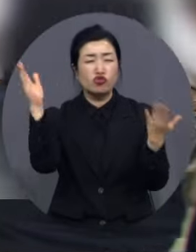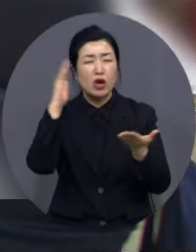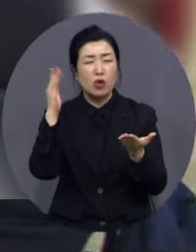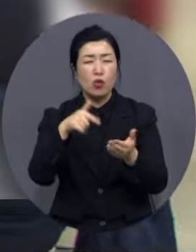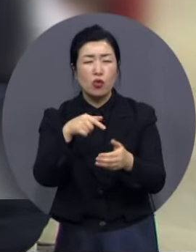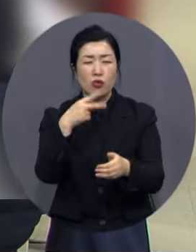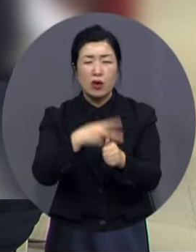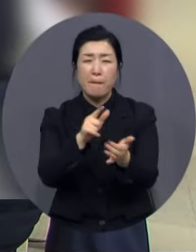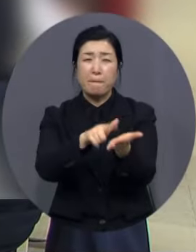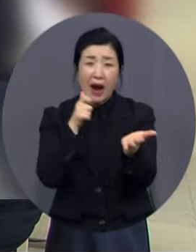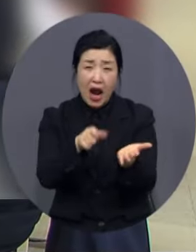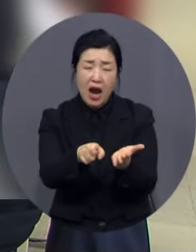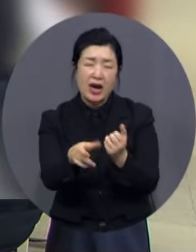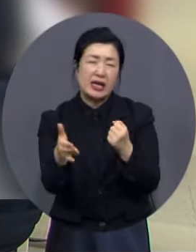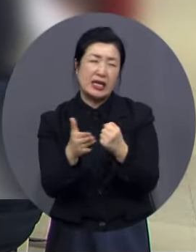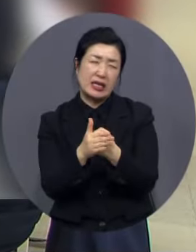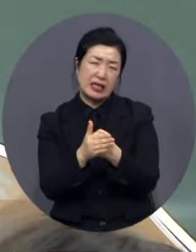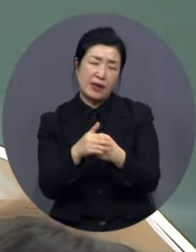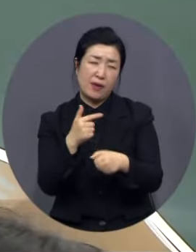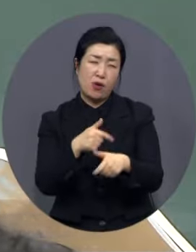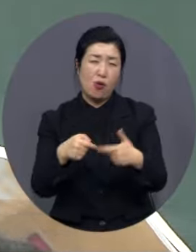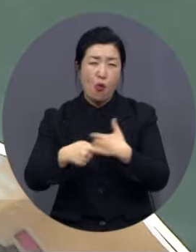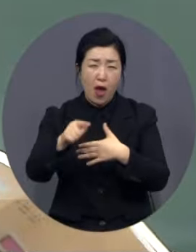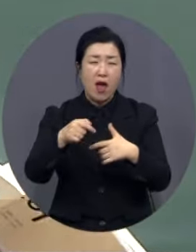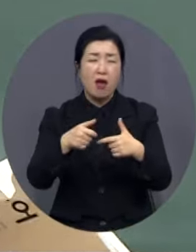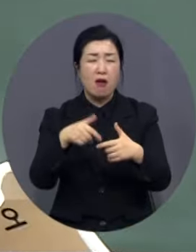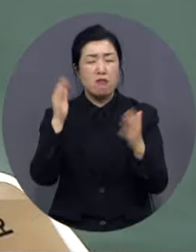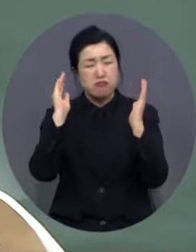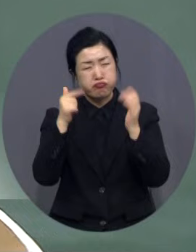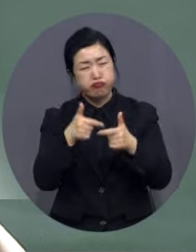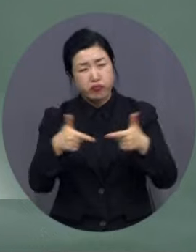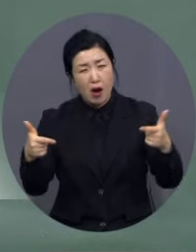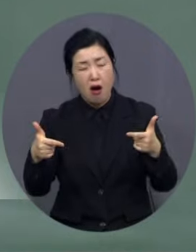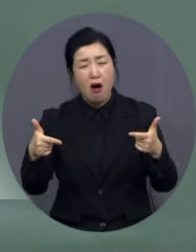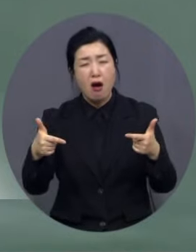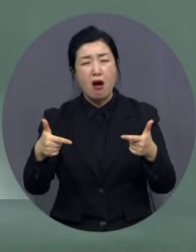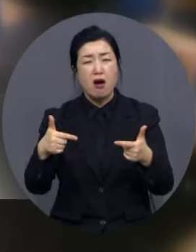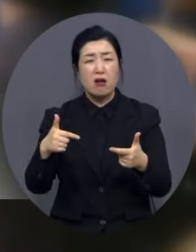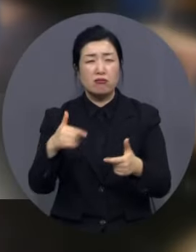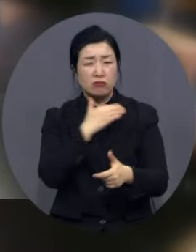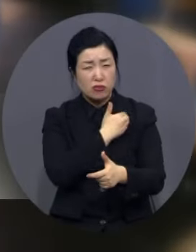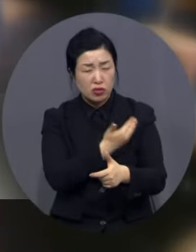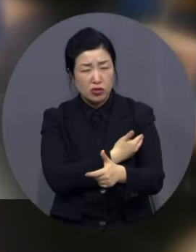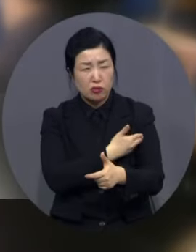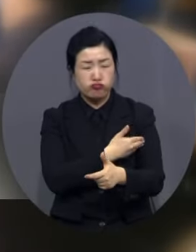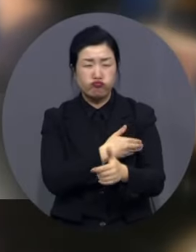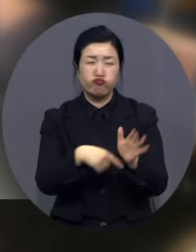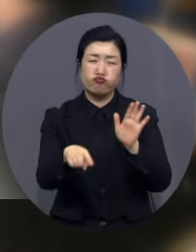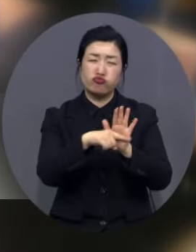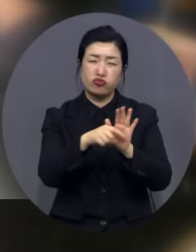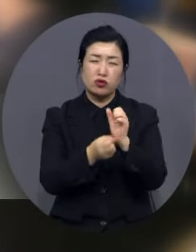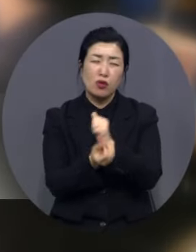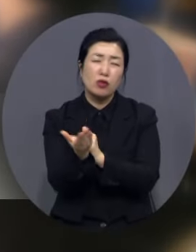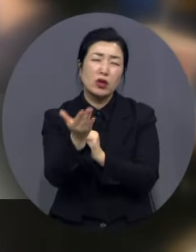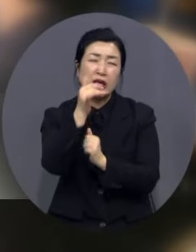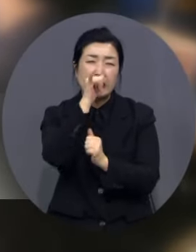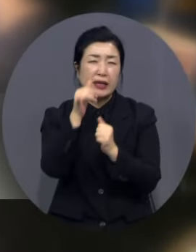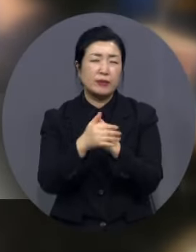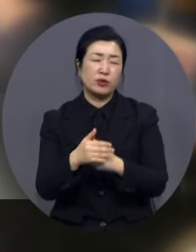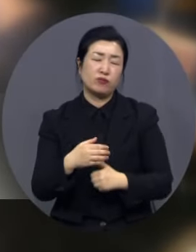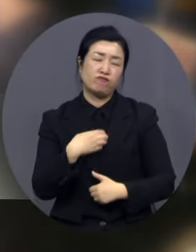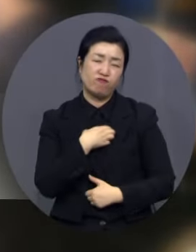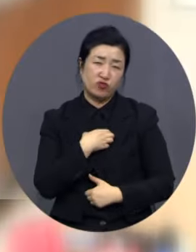심해 수교사 수업이 어나고 있어 학생들의 학습능력향상에 부정적 영향이 우려된다고